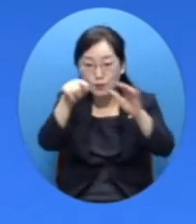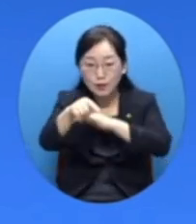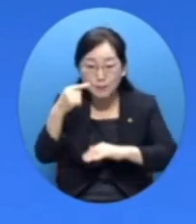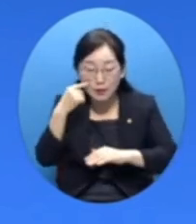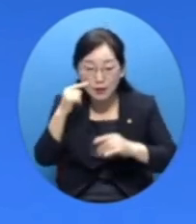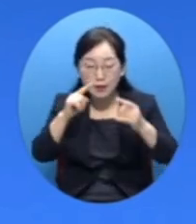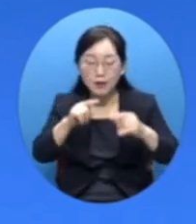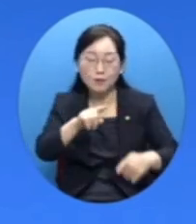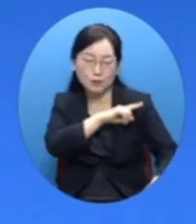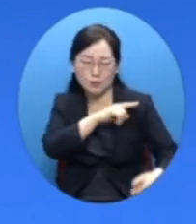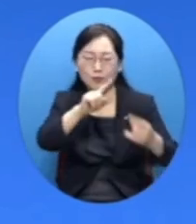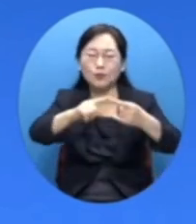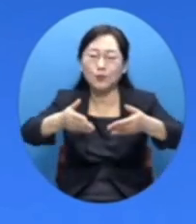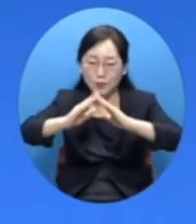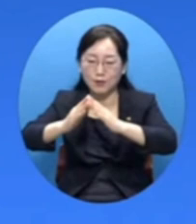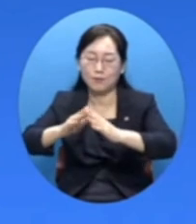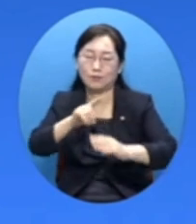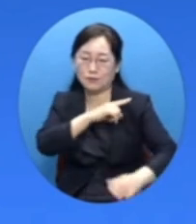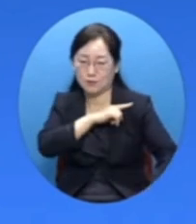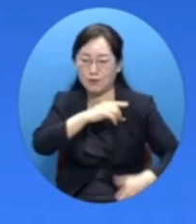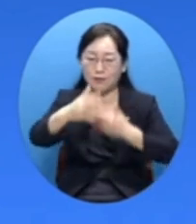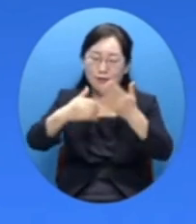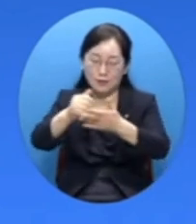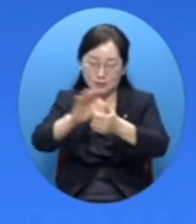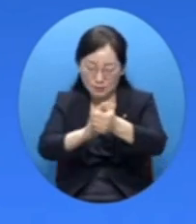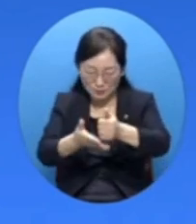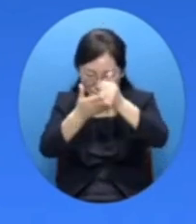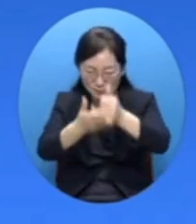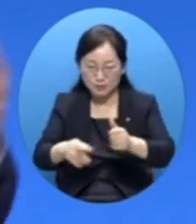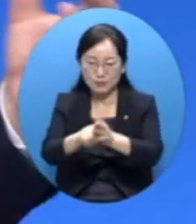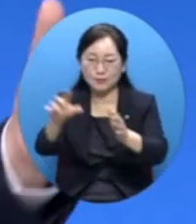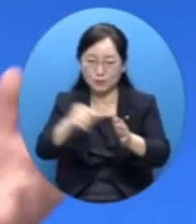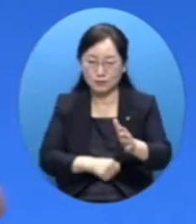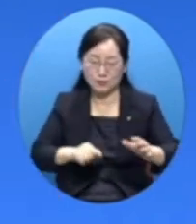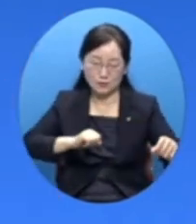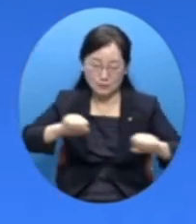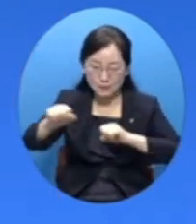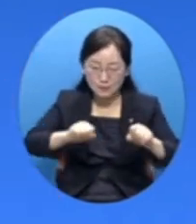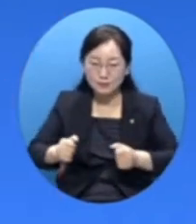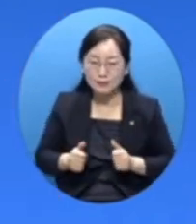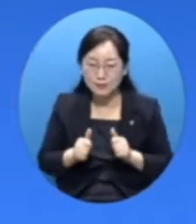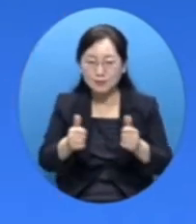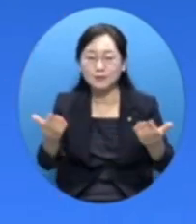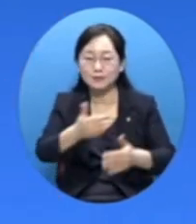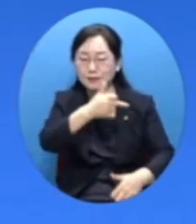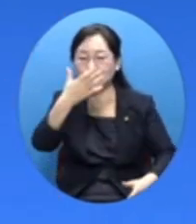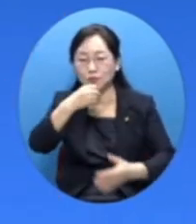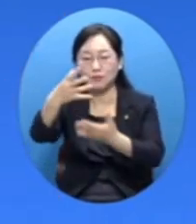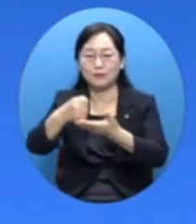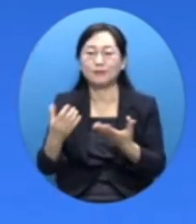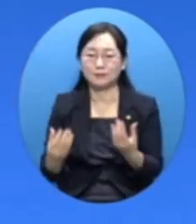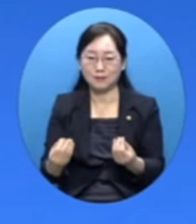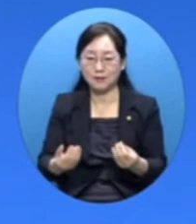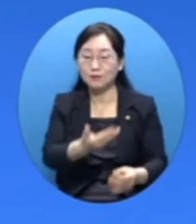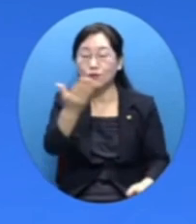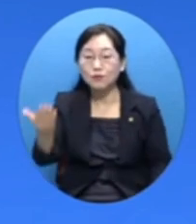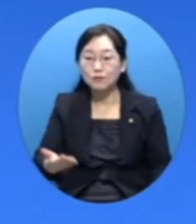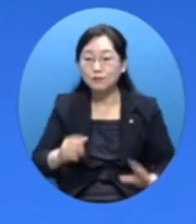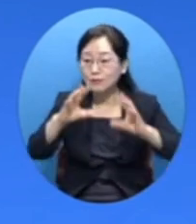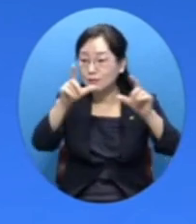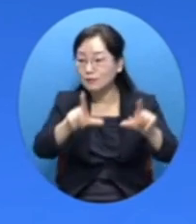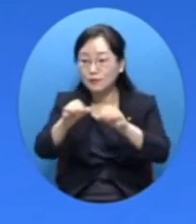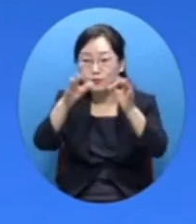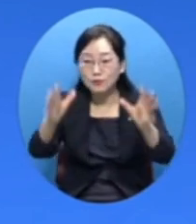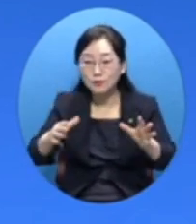먼저 세워져서 하나님을 섬기고 하나님을 섬기는 그 그 신앙의 자세로 열심히 해서 큰 복을 받게 된 것입니다 여러분 우리 회상 살는 동안